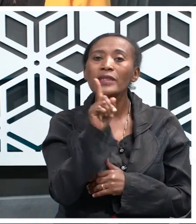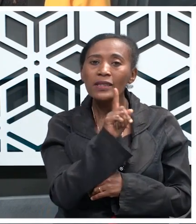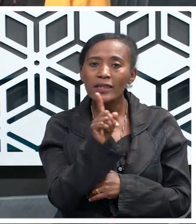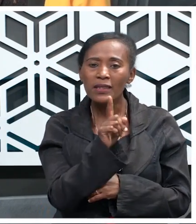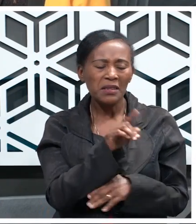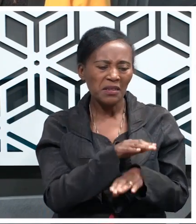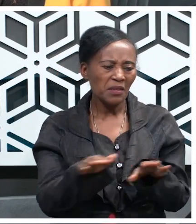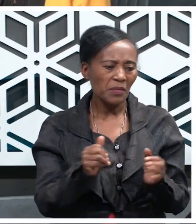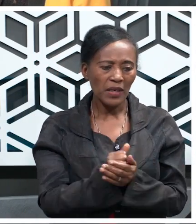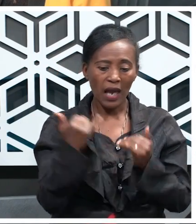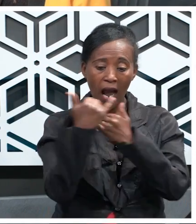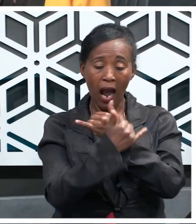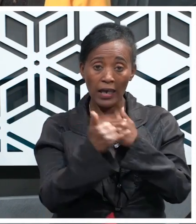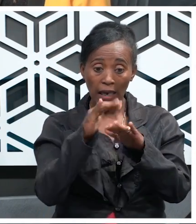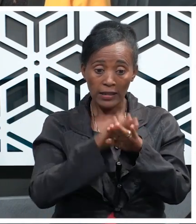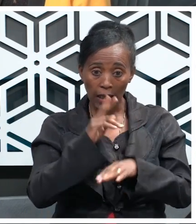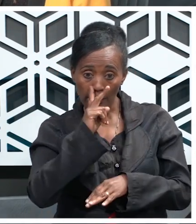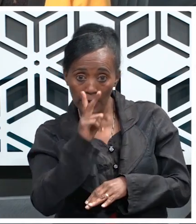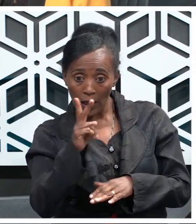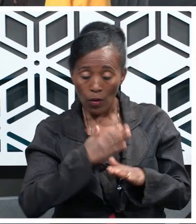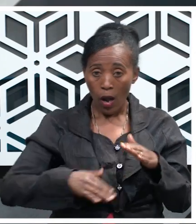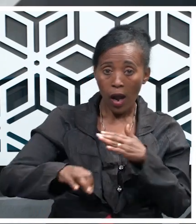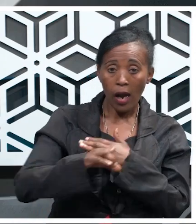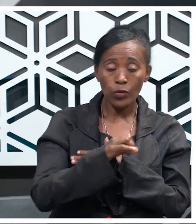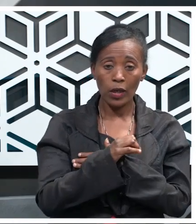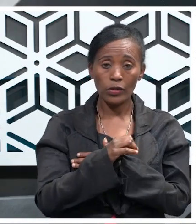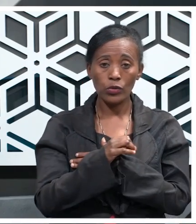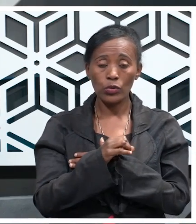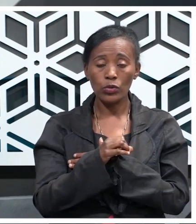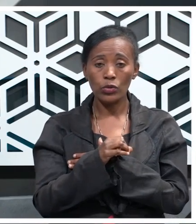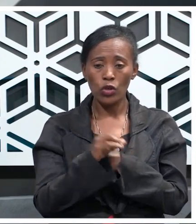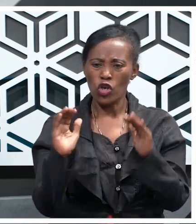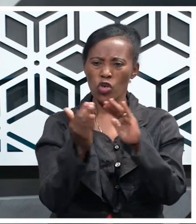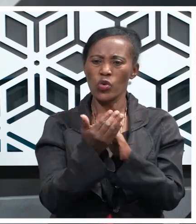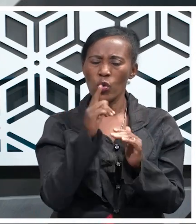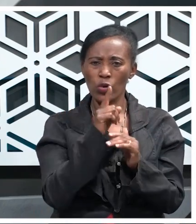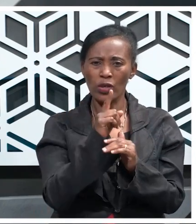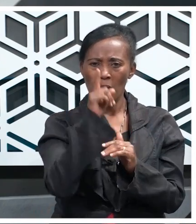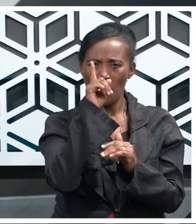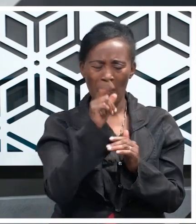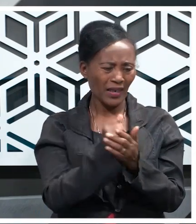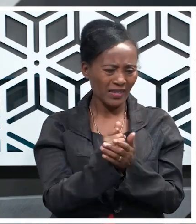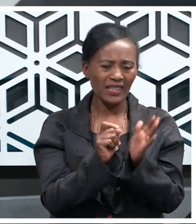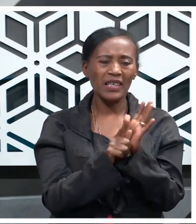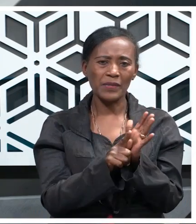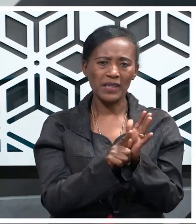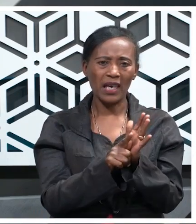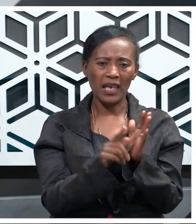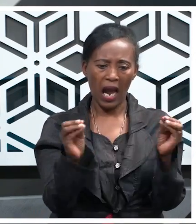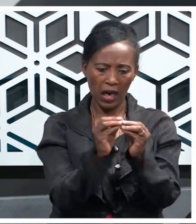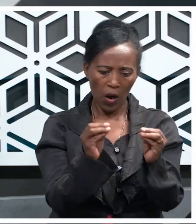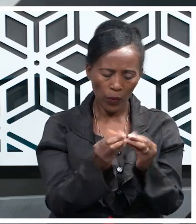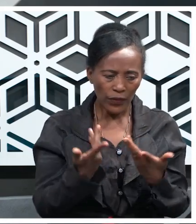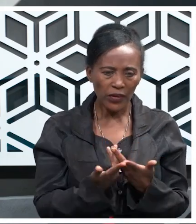ፍላጎቴ ምንድነው በቃ አገራችን ላይ እንደሚታየው አካል ጉዳተኞች የሆነ በአንድ አይነት ነገር